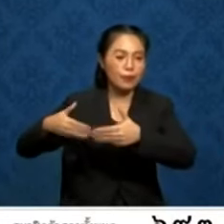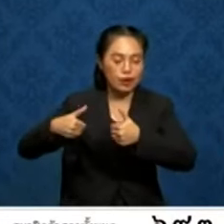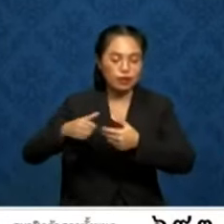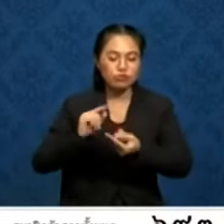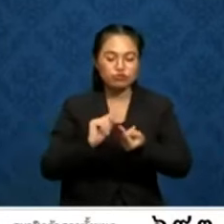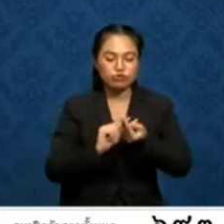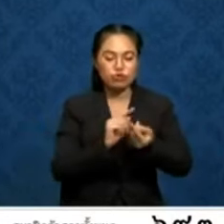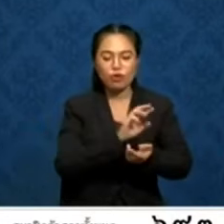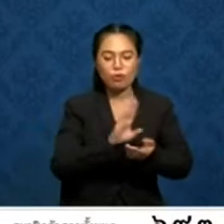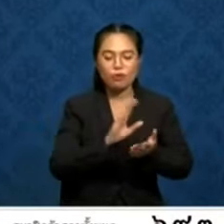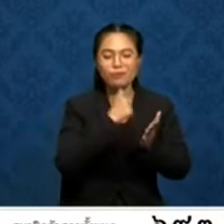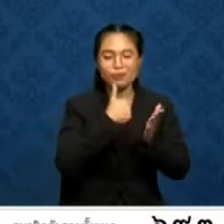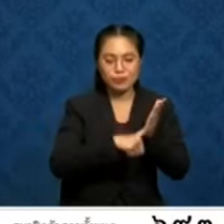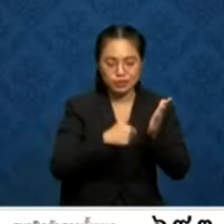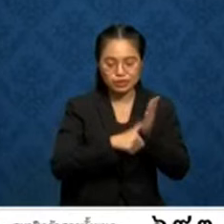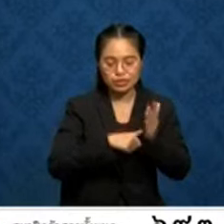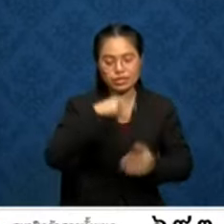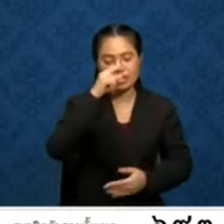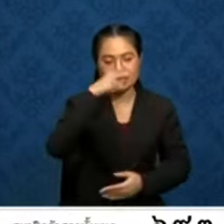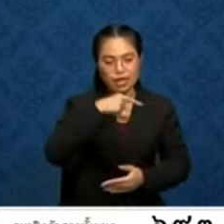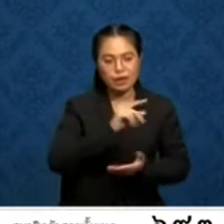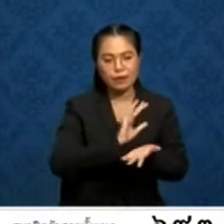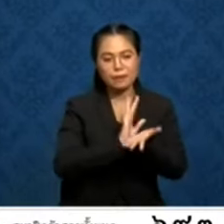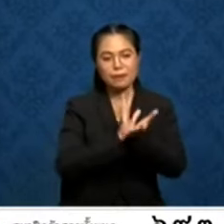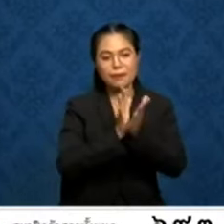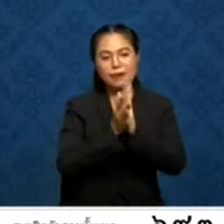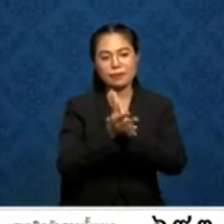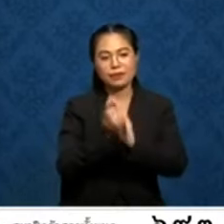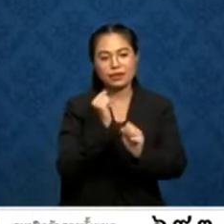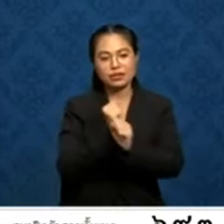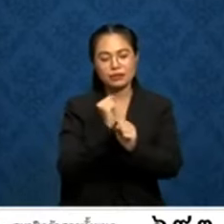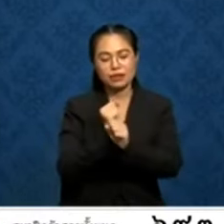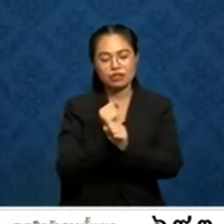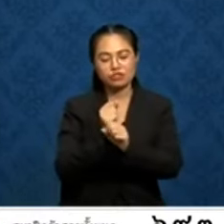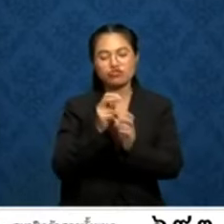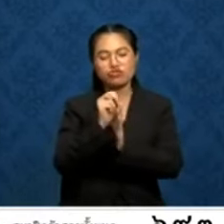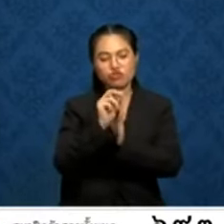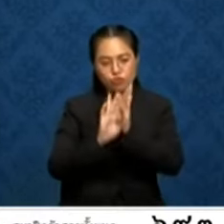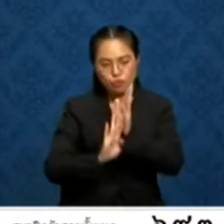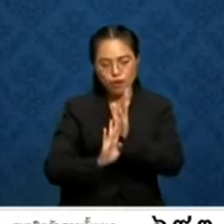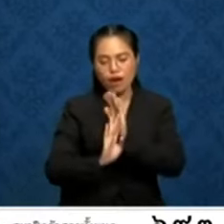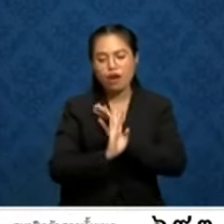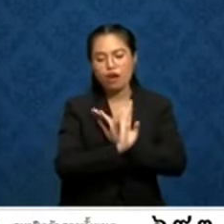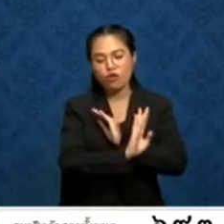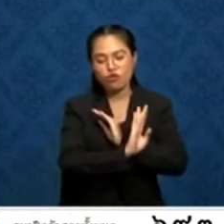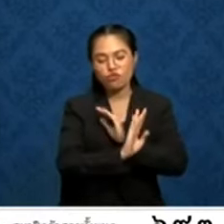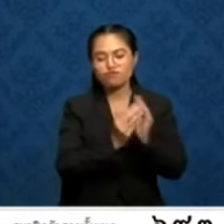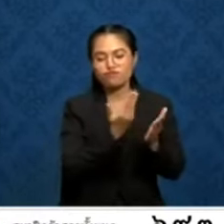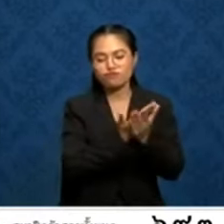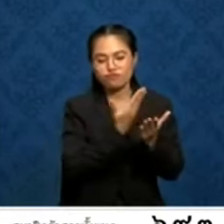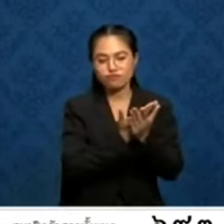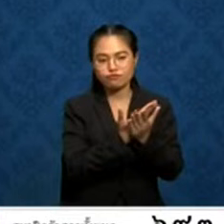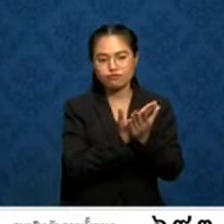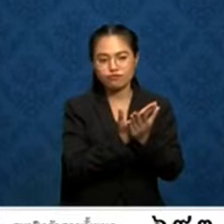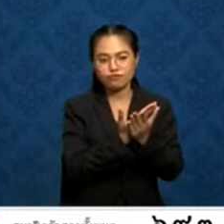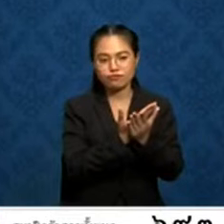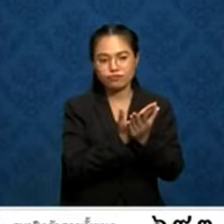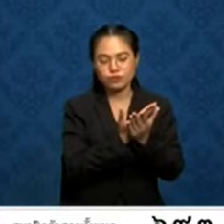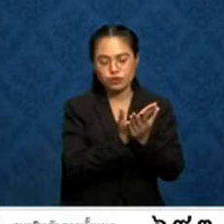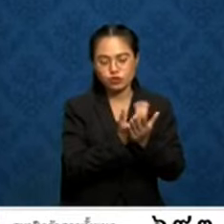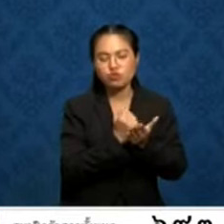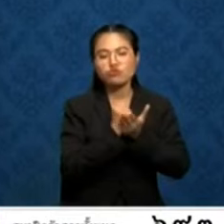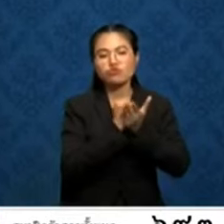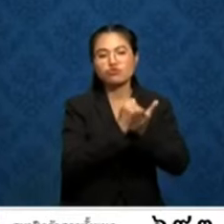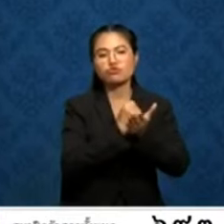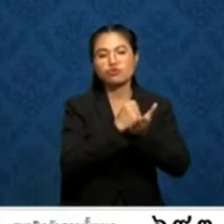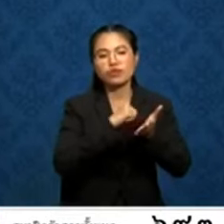ายเป็นศักยภาพทางนโยบายการคลัง Fiscal Space ที่เพียงพอให้สำหรับการ